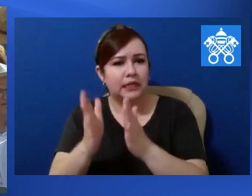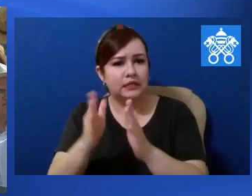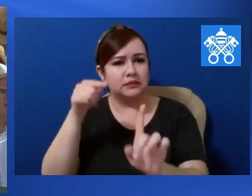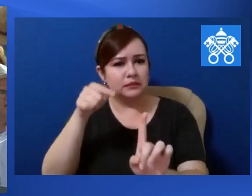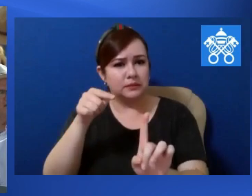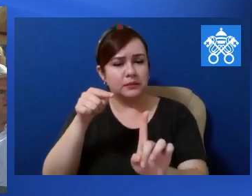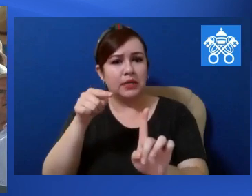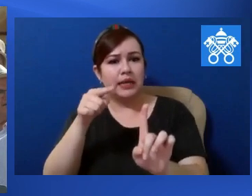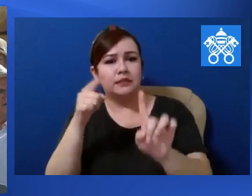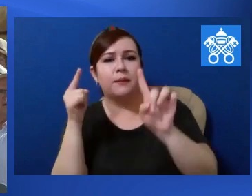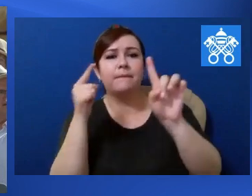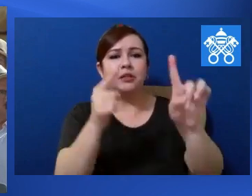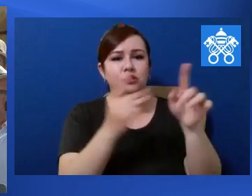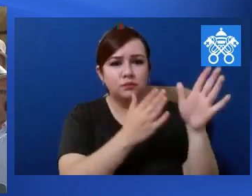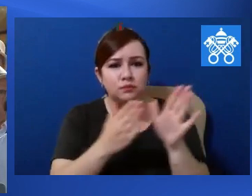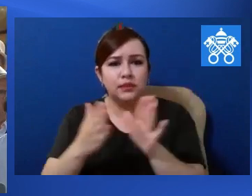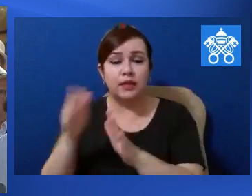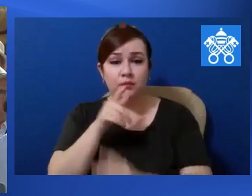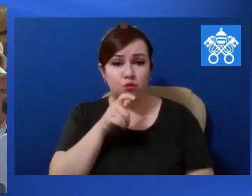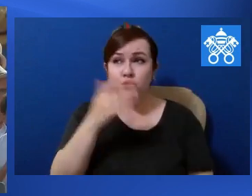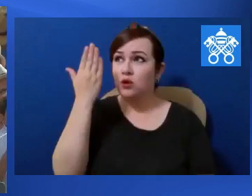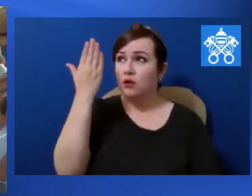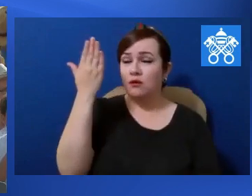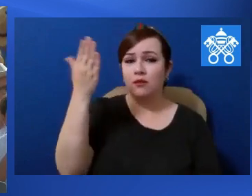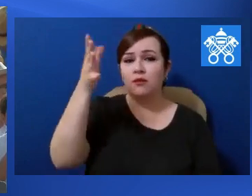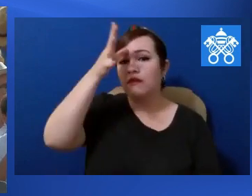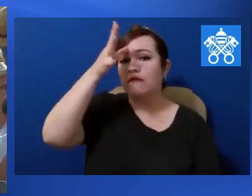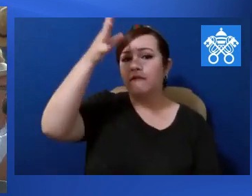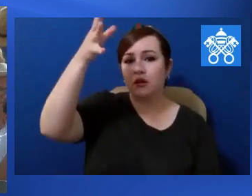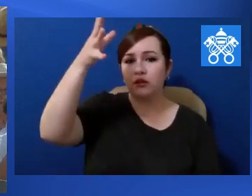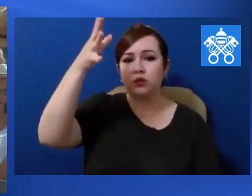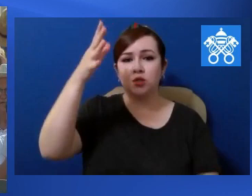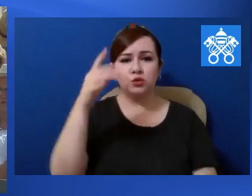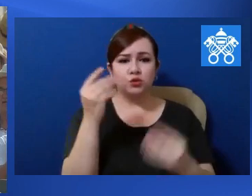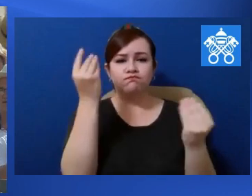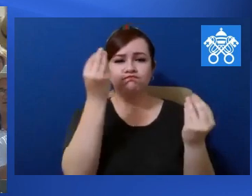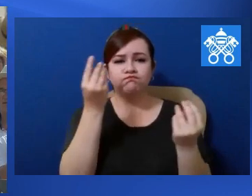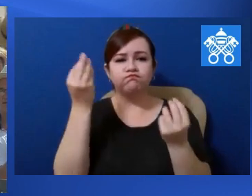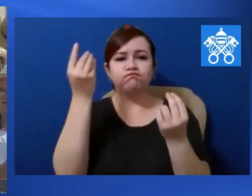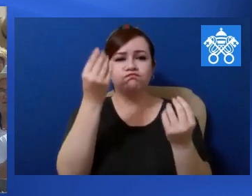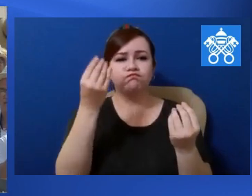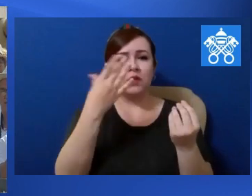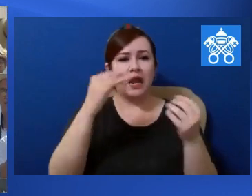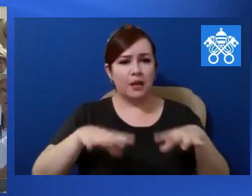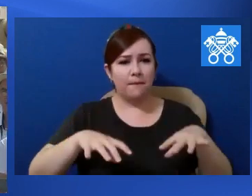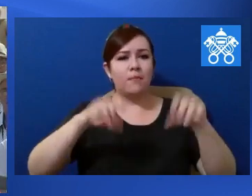McKillop lo è stata soprattutto attraverso la fondazione di